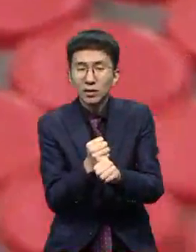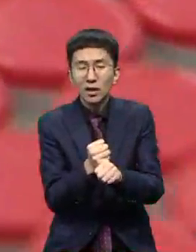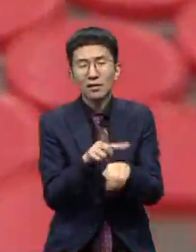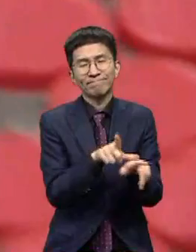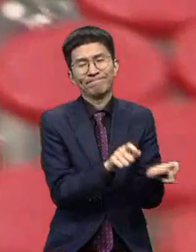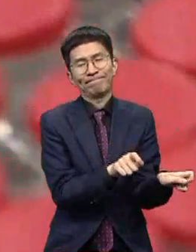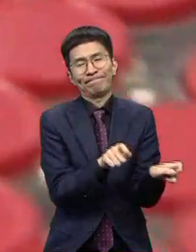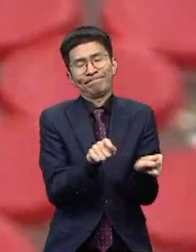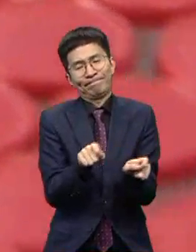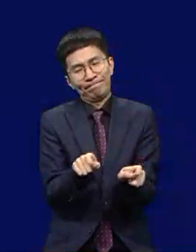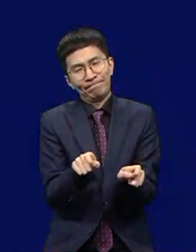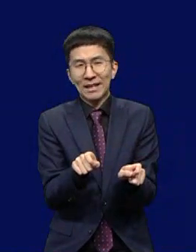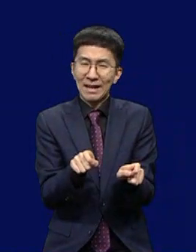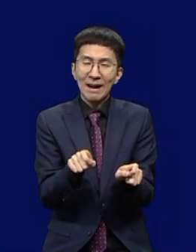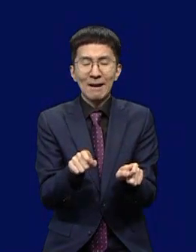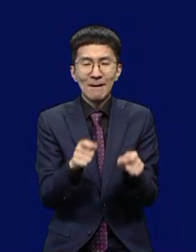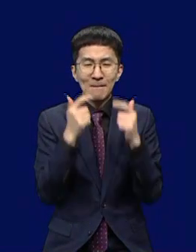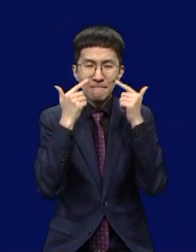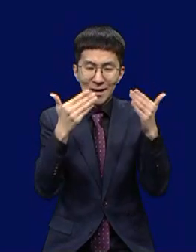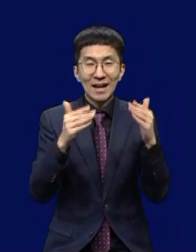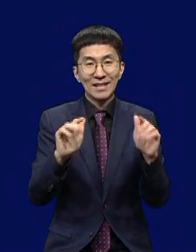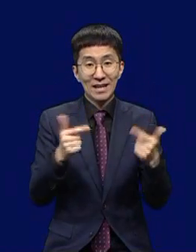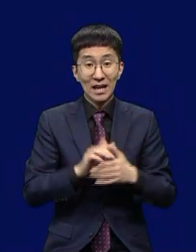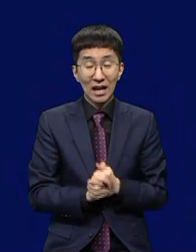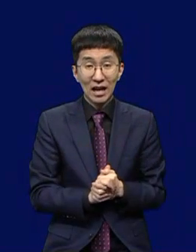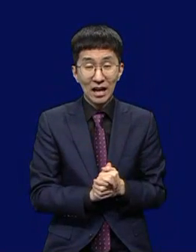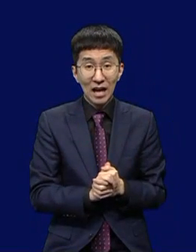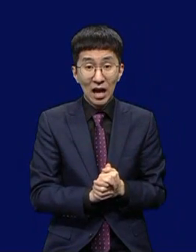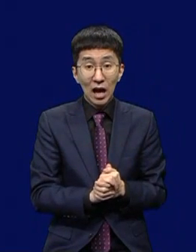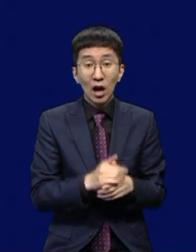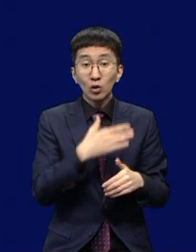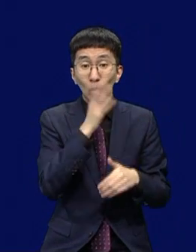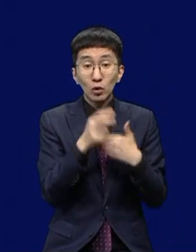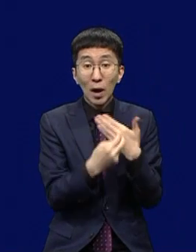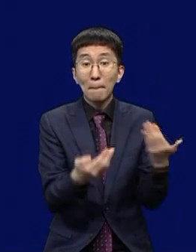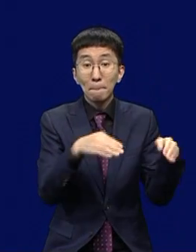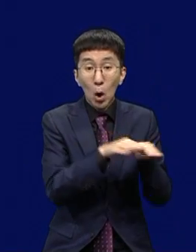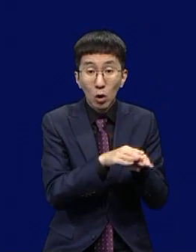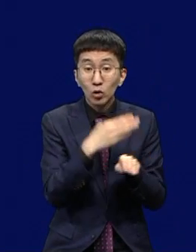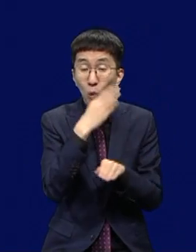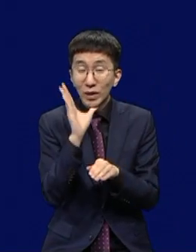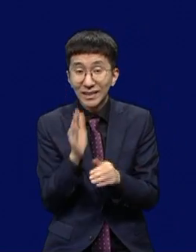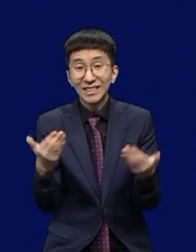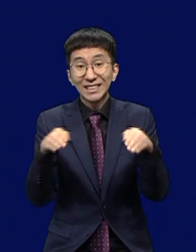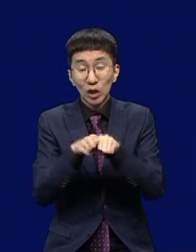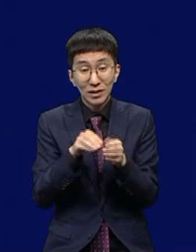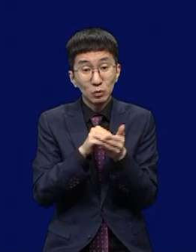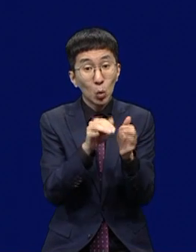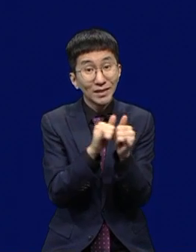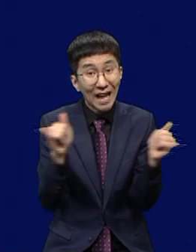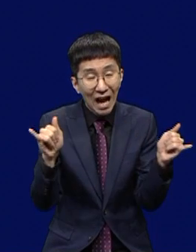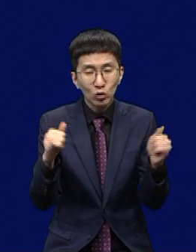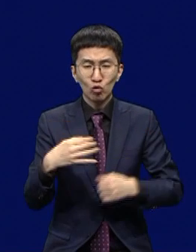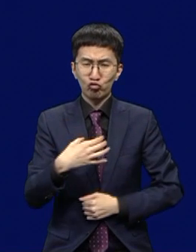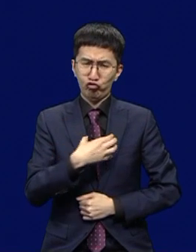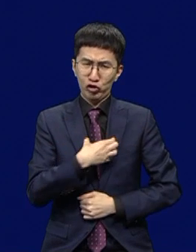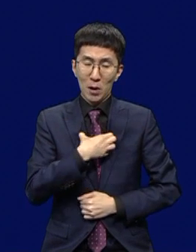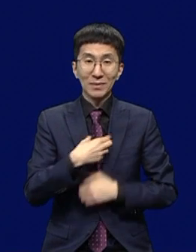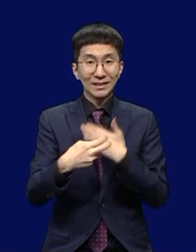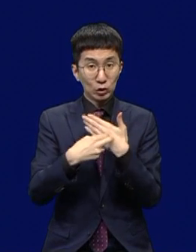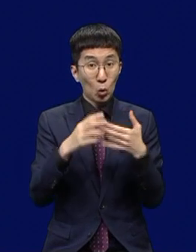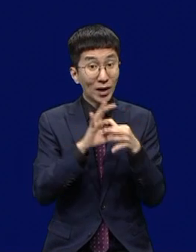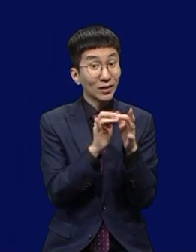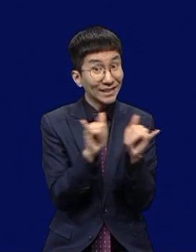구체화 됐습니다 1분기의 요양 병원과 노인의료복지시설 입소자 고 위암 의료기관 종사자